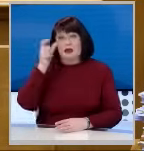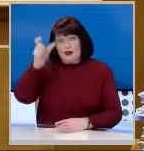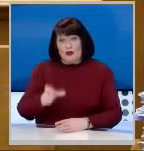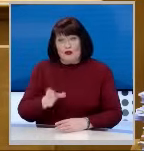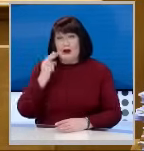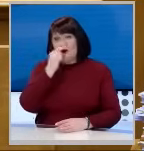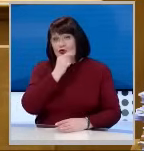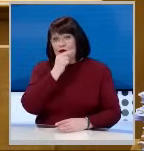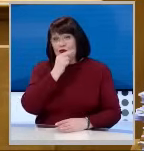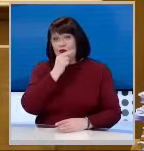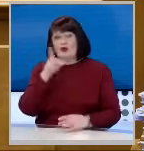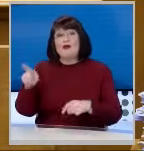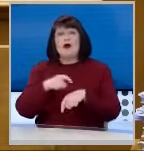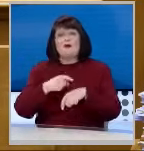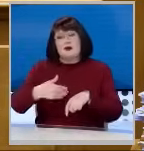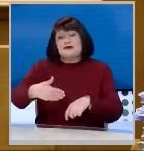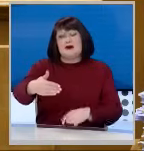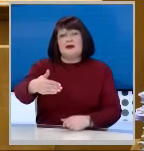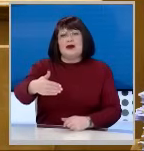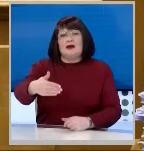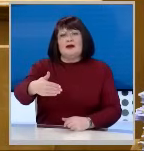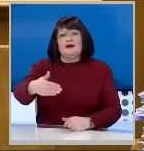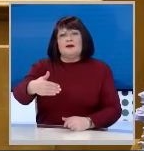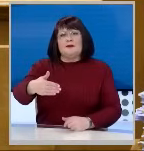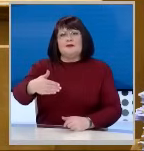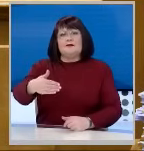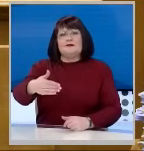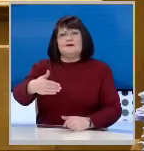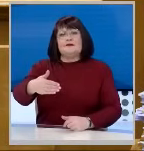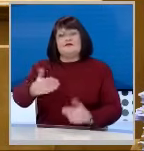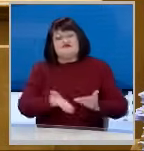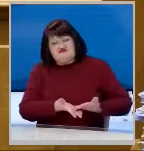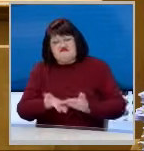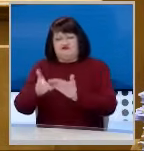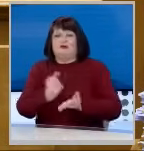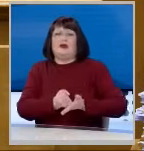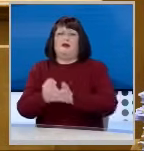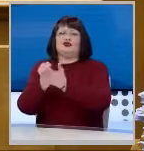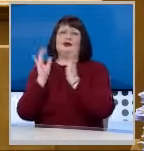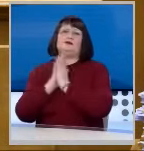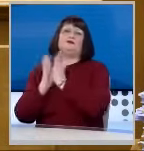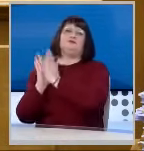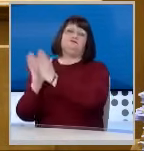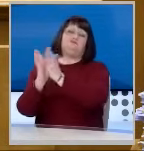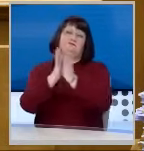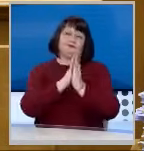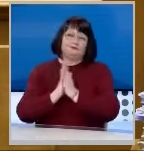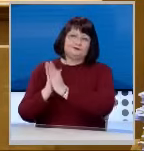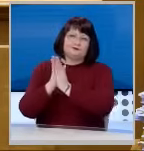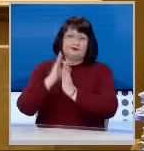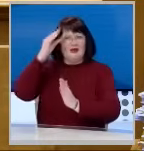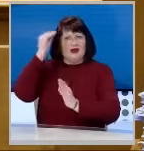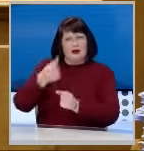πρωθυπουργό κάποια στιγμή με την ευαγή σας υποστήριξη και τα χειροκροτήματα σας τον